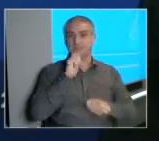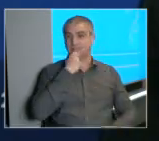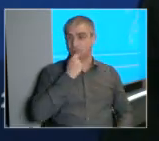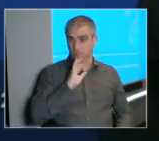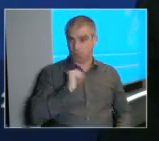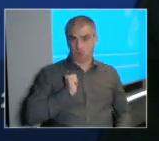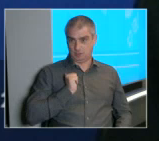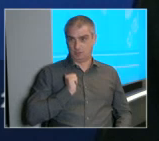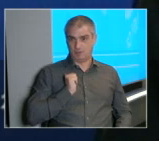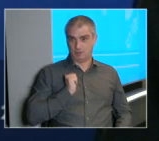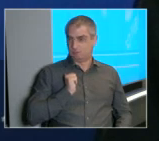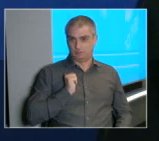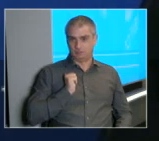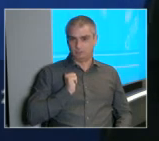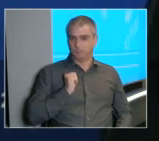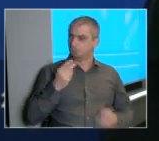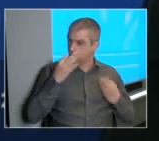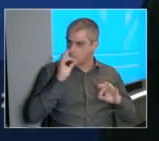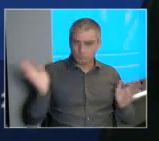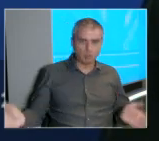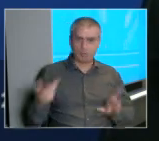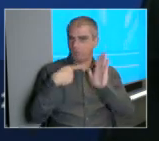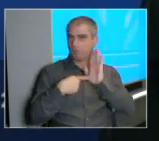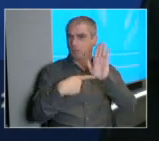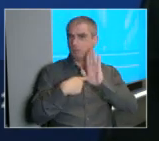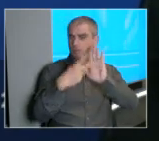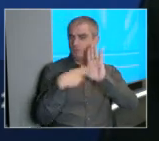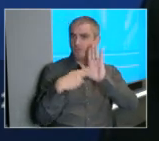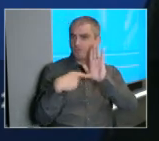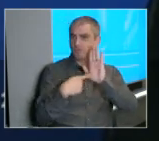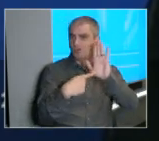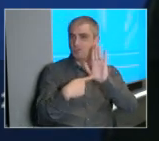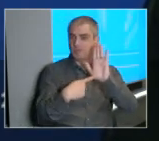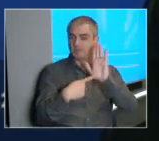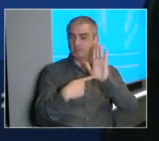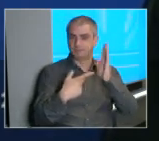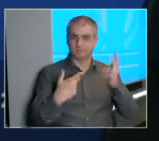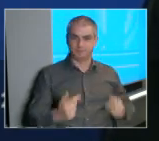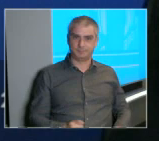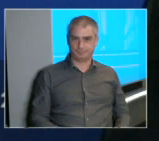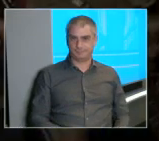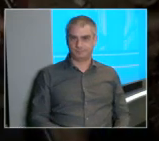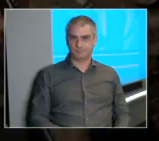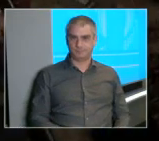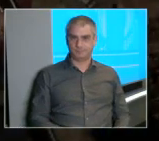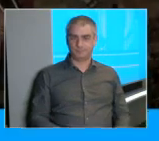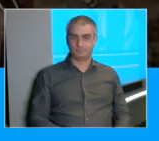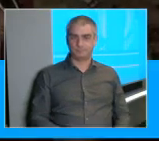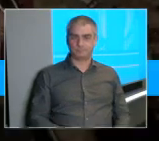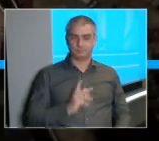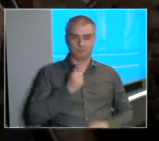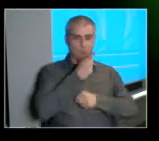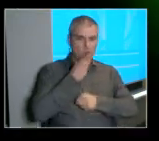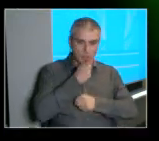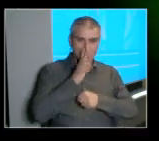הצבאית לא אסרה על פרסום הצילומים הללו של הטומטים, של